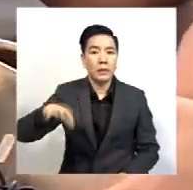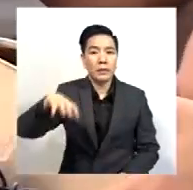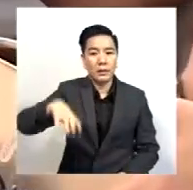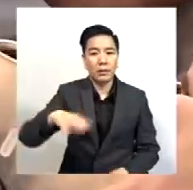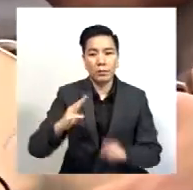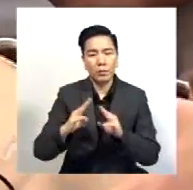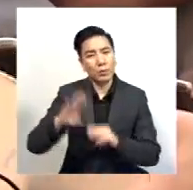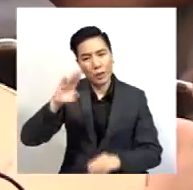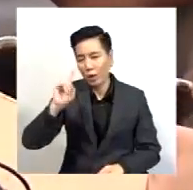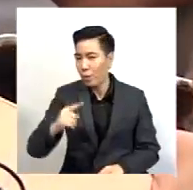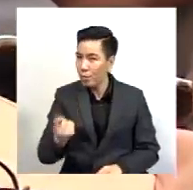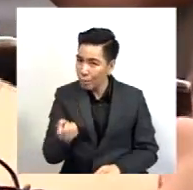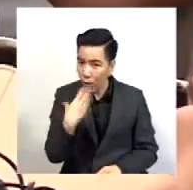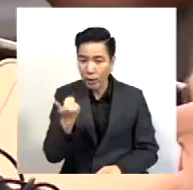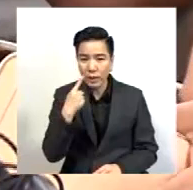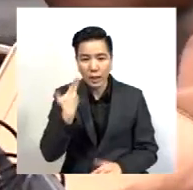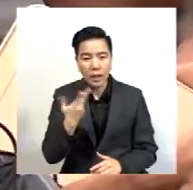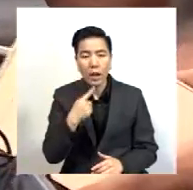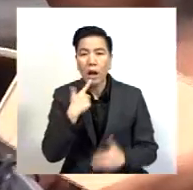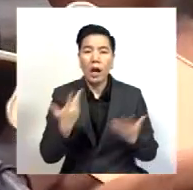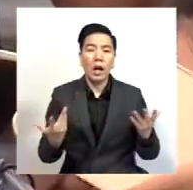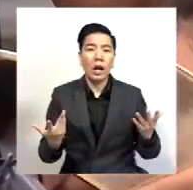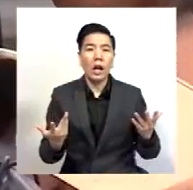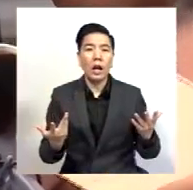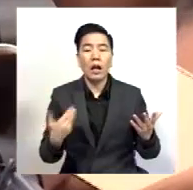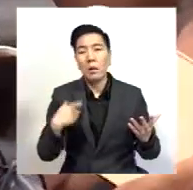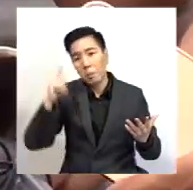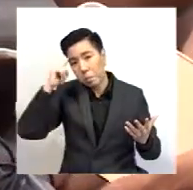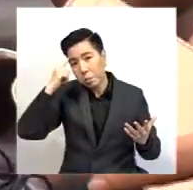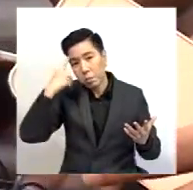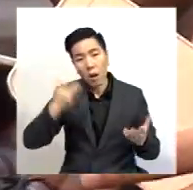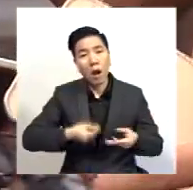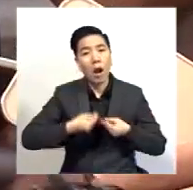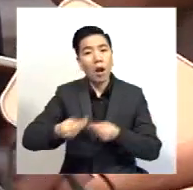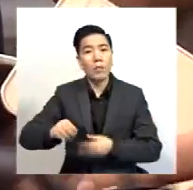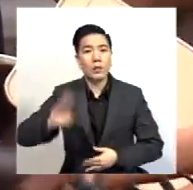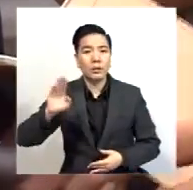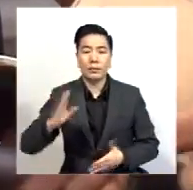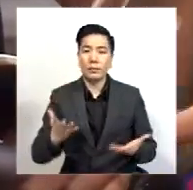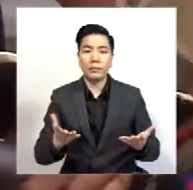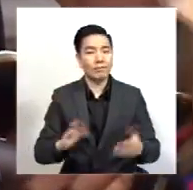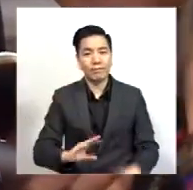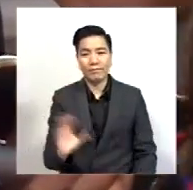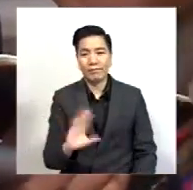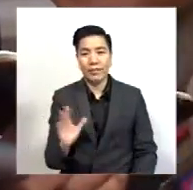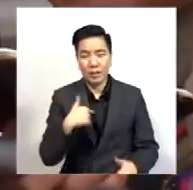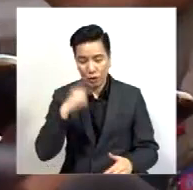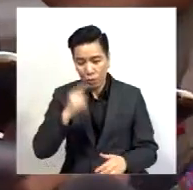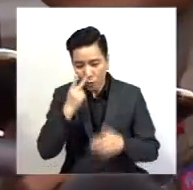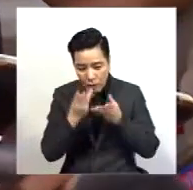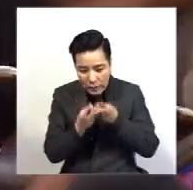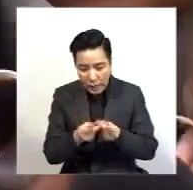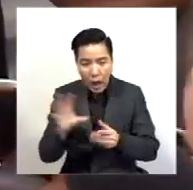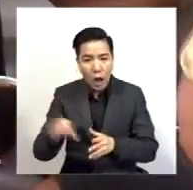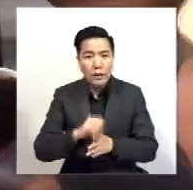ริษัทคุณต้องบอกได้เขาบอกว่าเขาจะมาบอกว่าเราไม่รู้เรื่องเรามอบไปบริษัทไปแล้วเนี่ยไม่ได้เพราะคุณก็ต้องไปดูด้วยเขาเอ